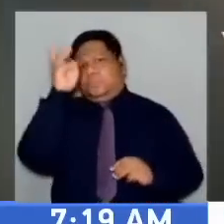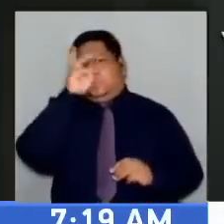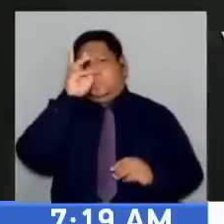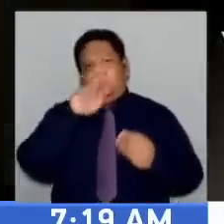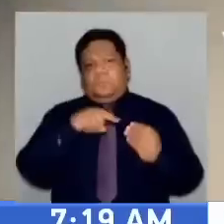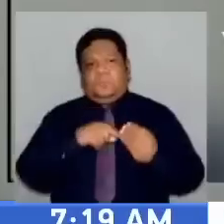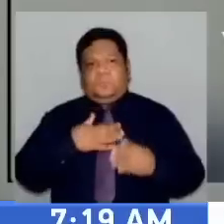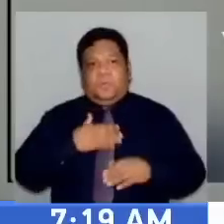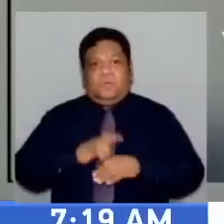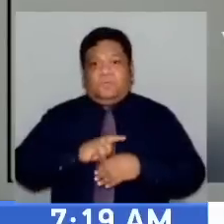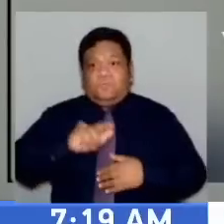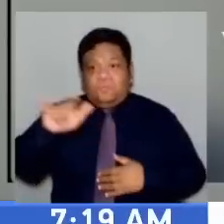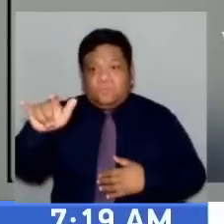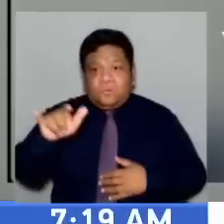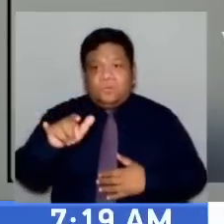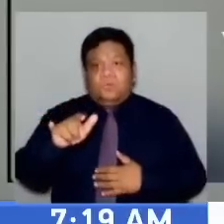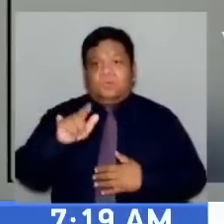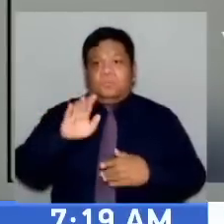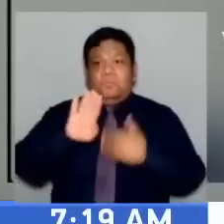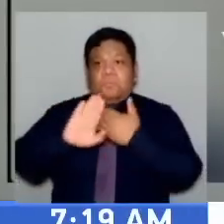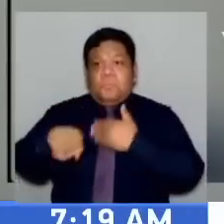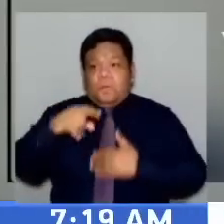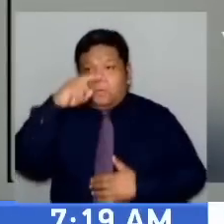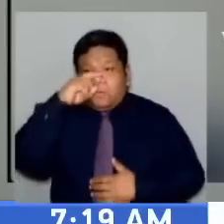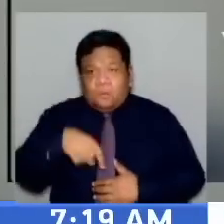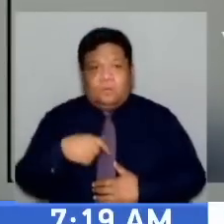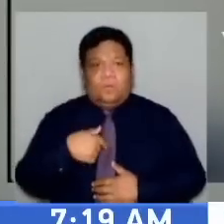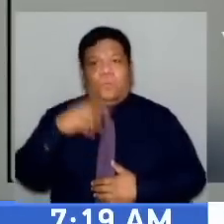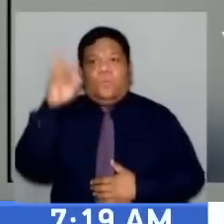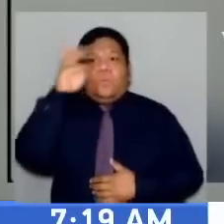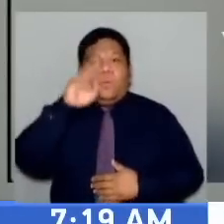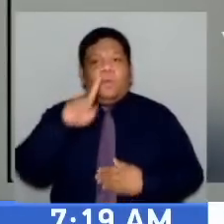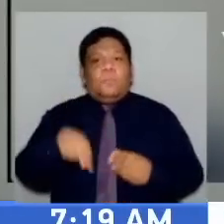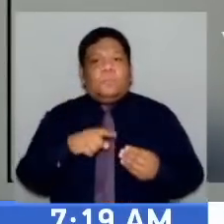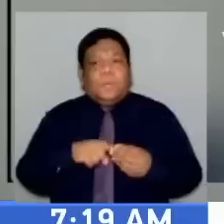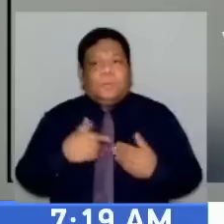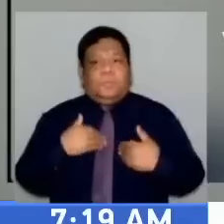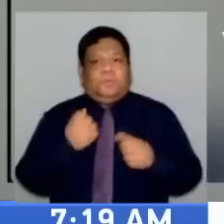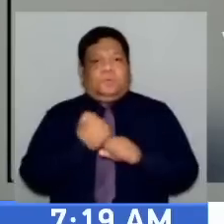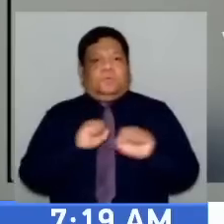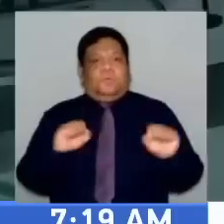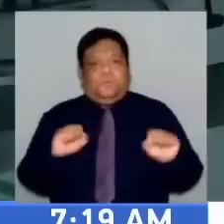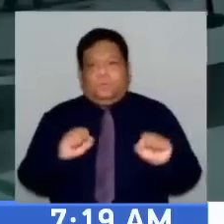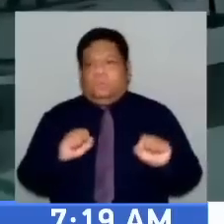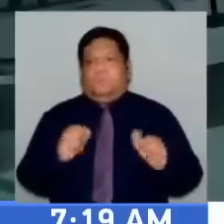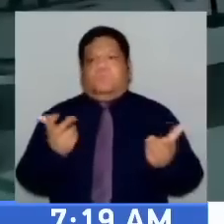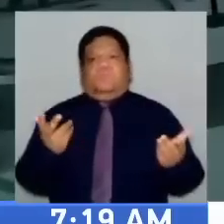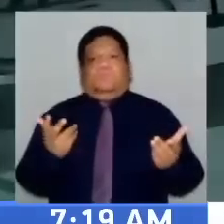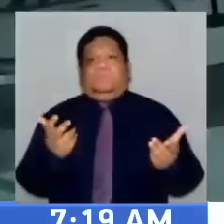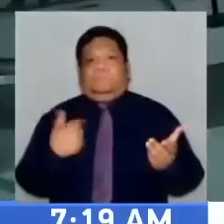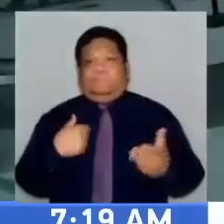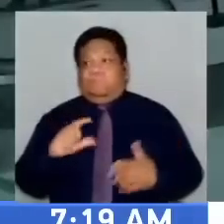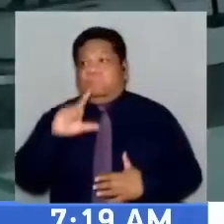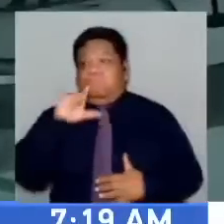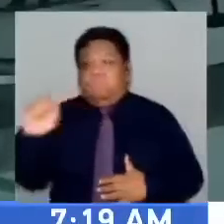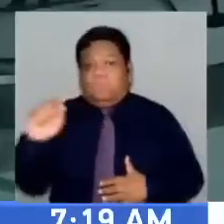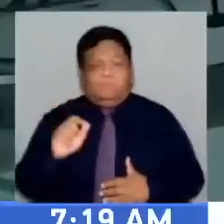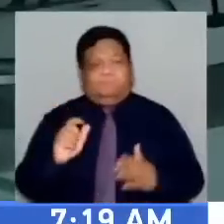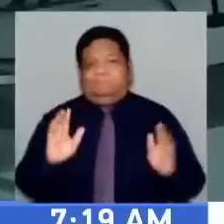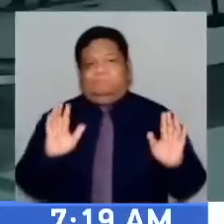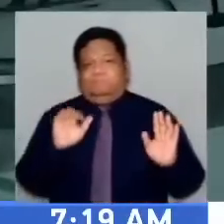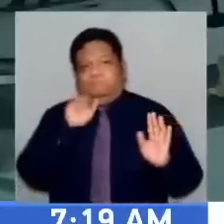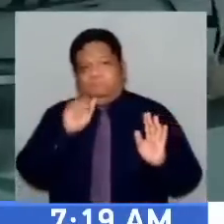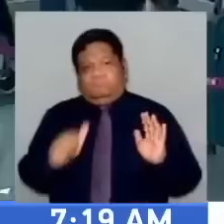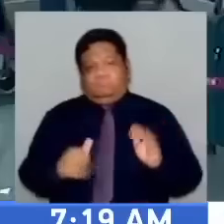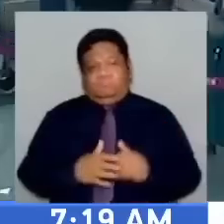to Thailand. I'm worried about my security. So I will report. Sa datos ng Department of Tourism,